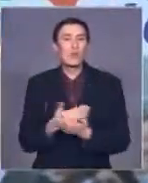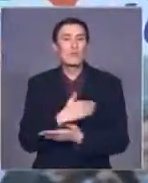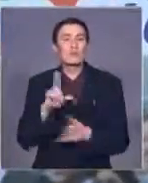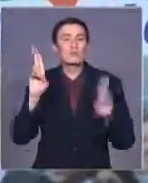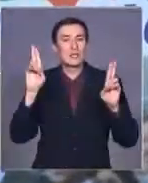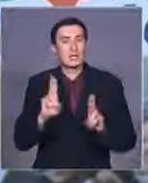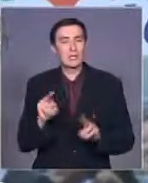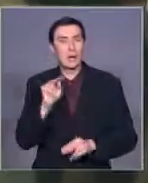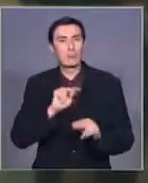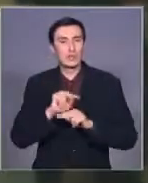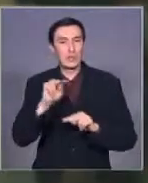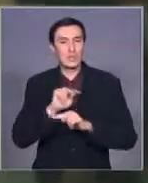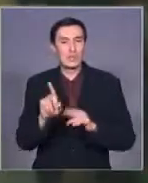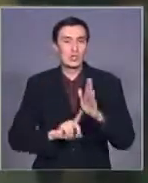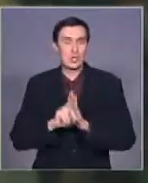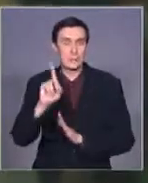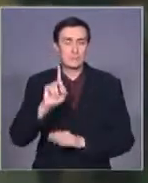стандартах.